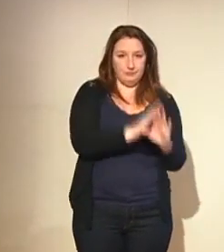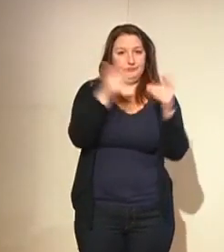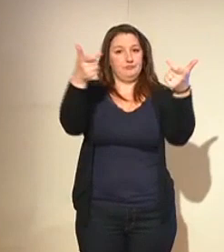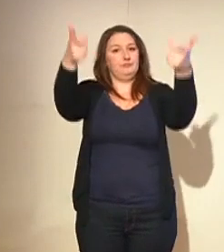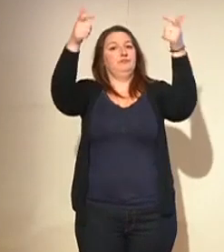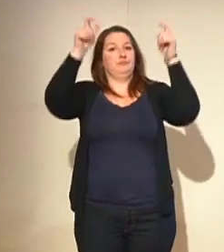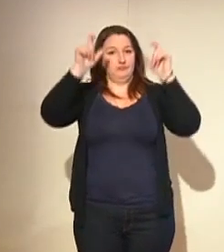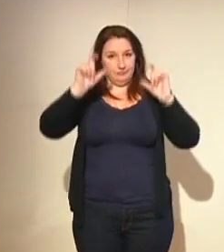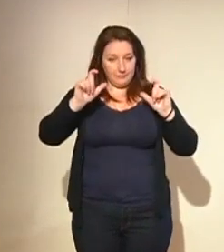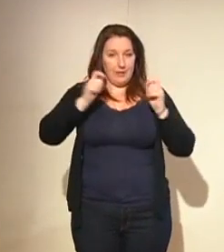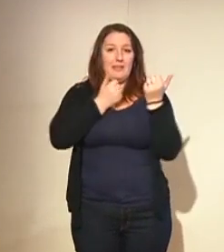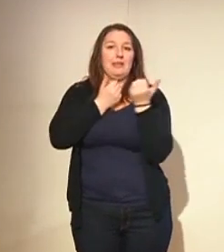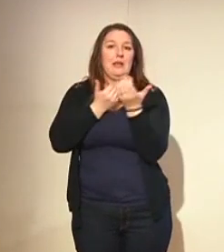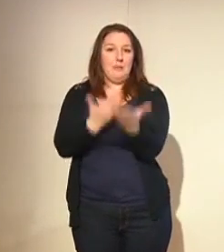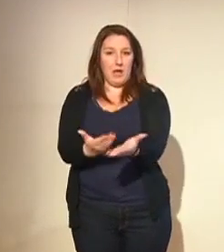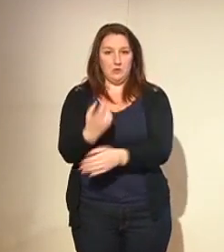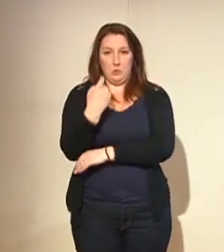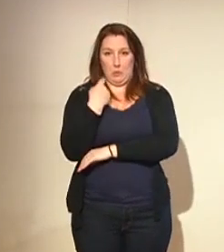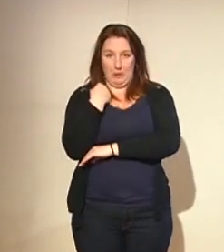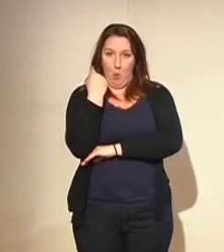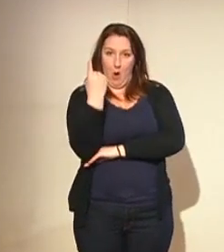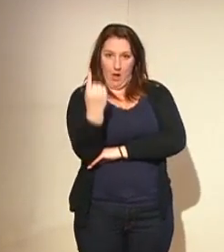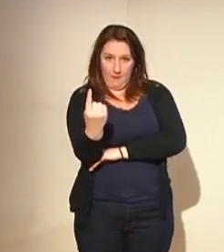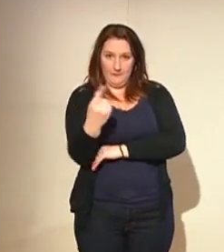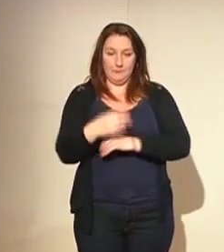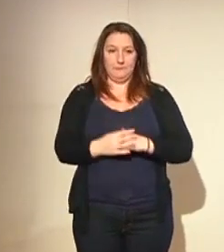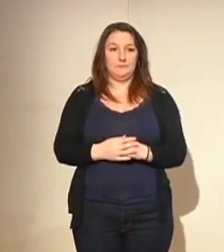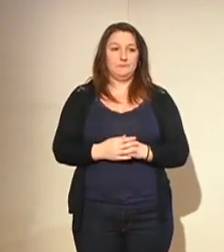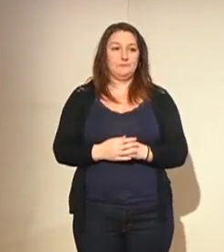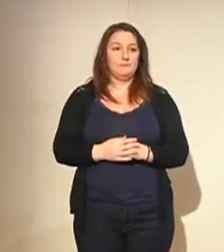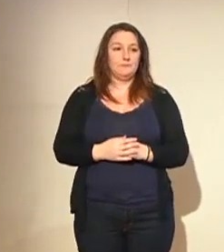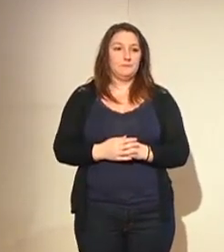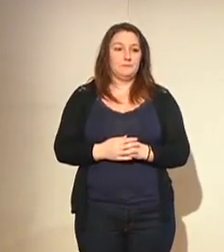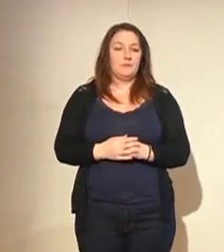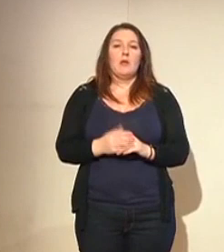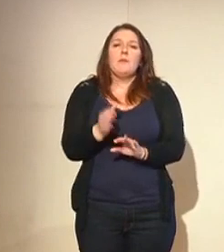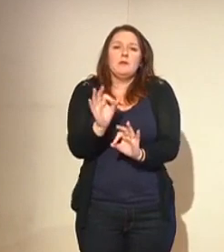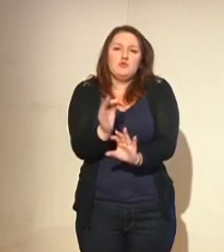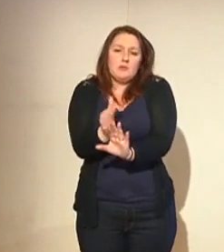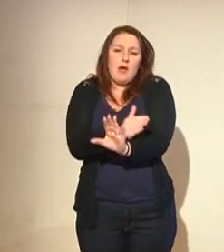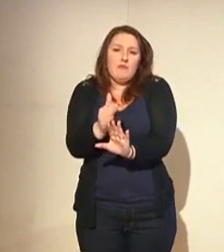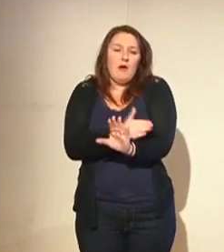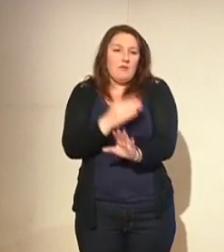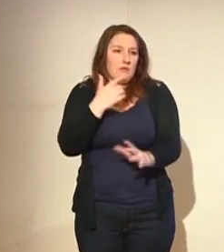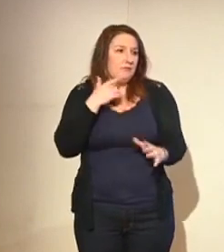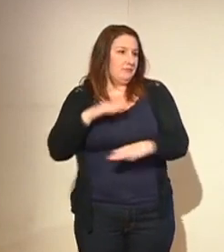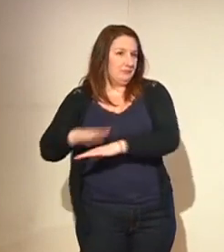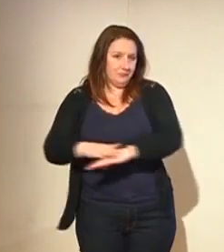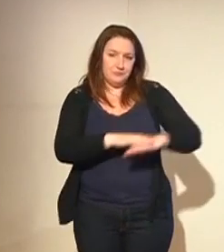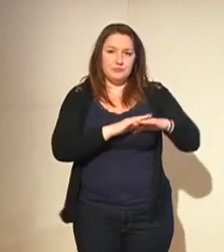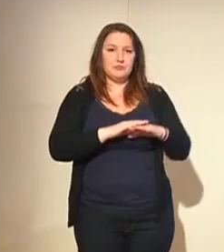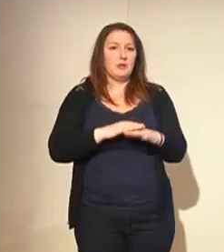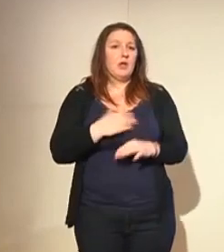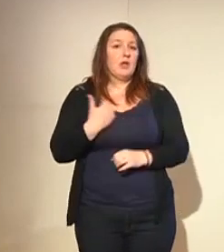n la délibération numéro 1 et donc avant cette délibération du coup quand même je vais vous faire voter à chaque